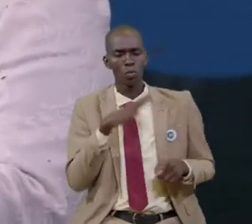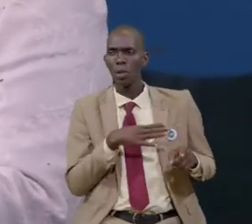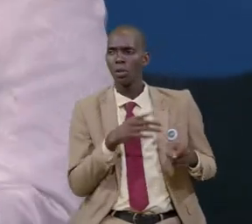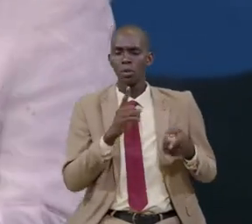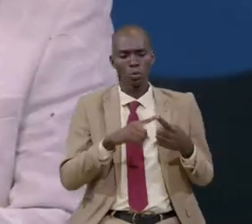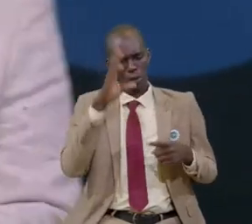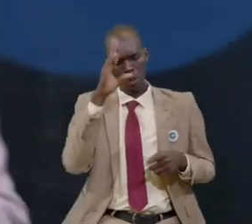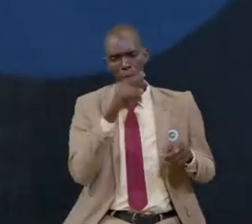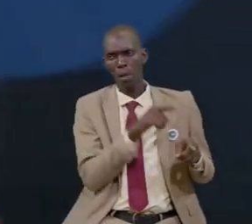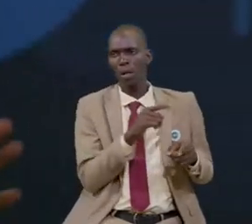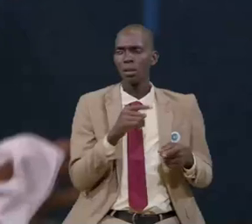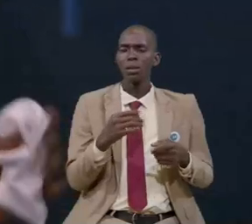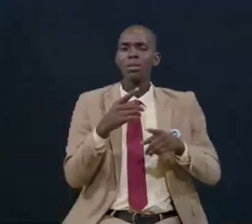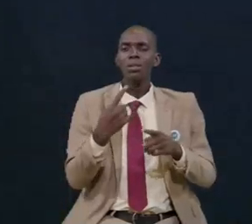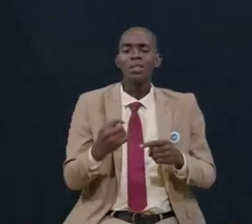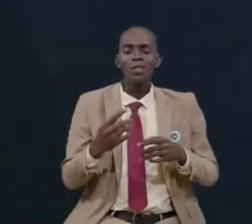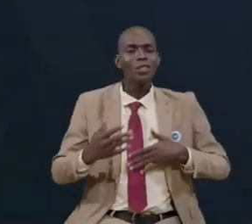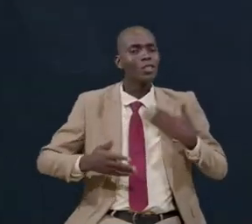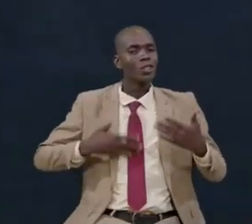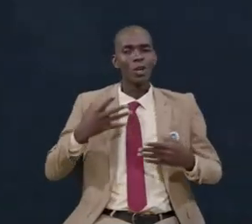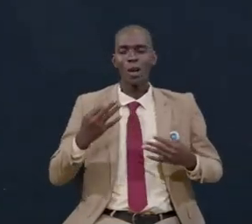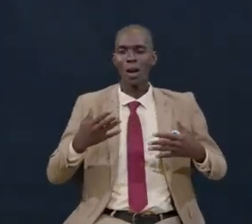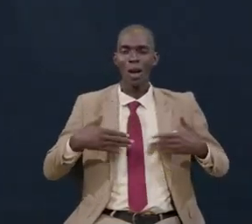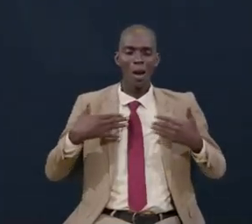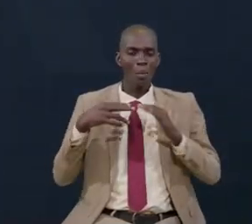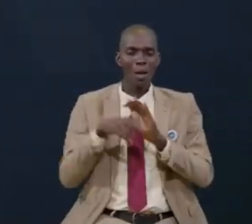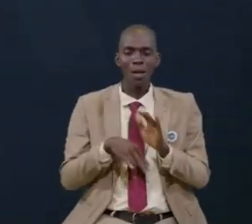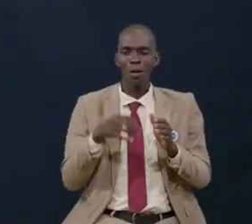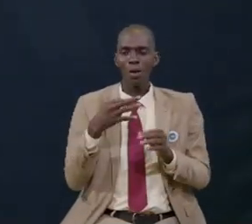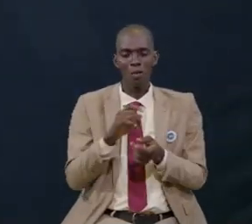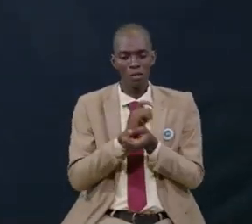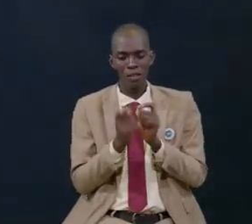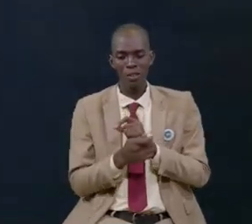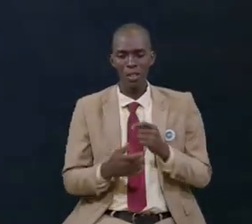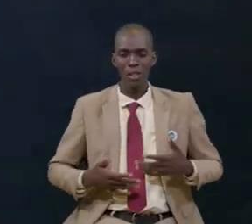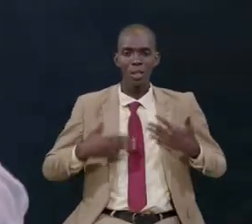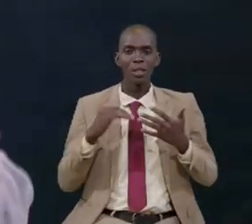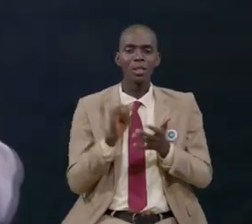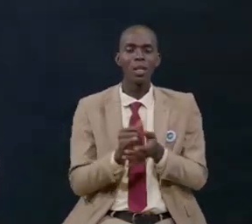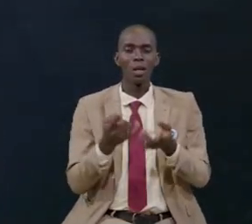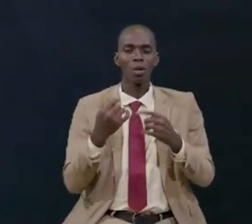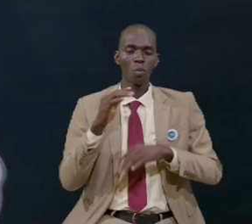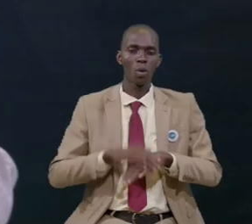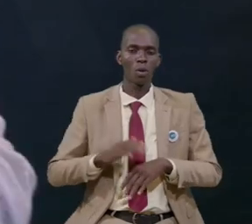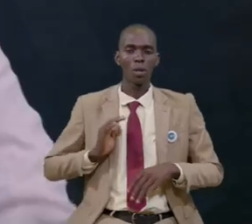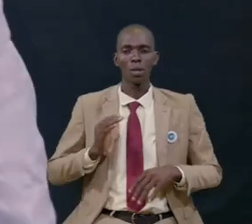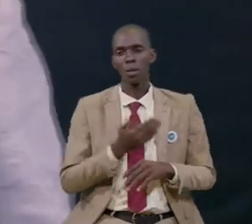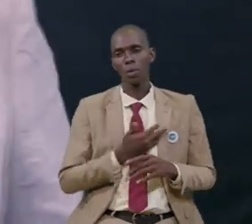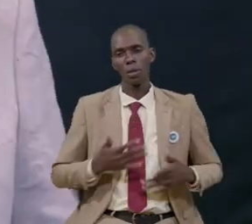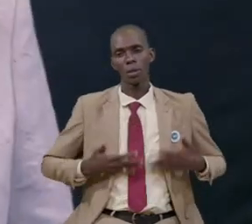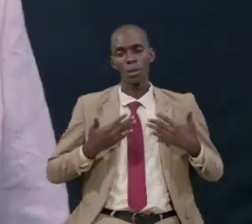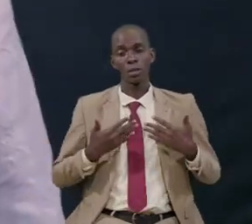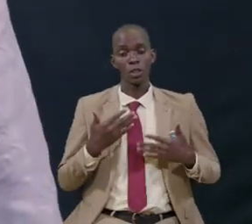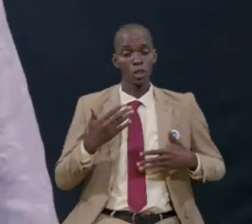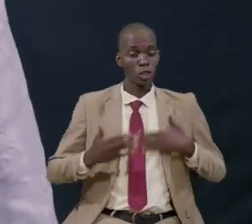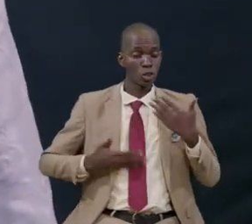La joie, oh, l'animation d'un cœur, d'une vie changée, le changement qui vit dans notre vie, la joie